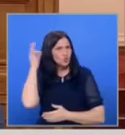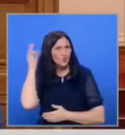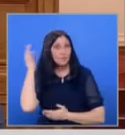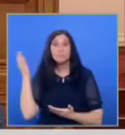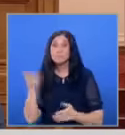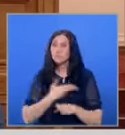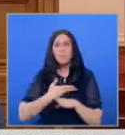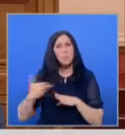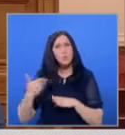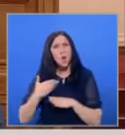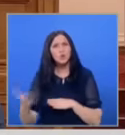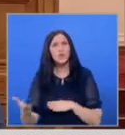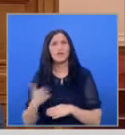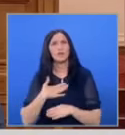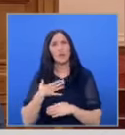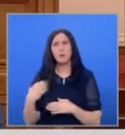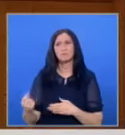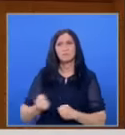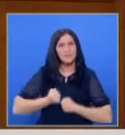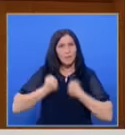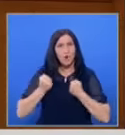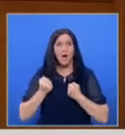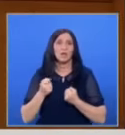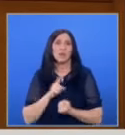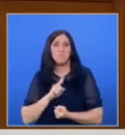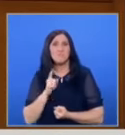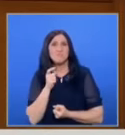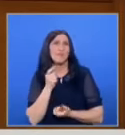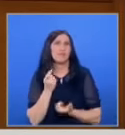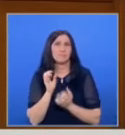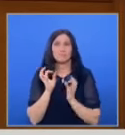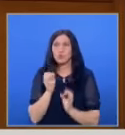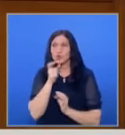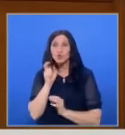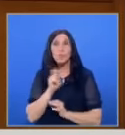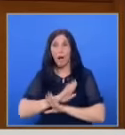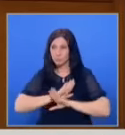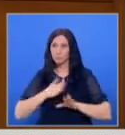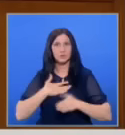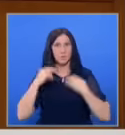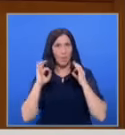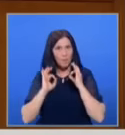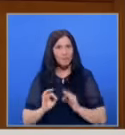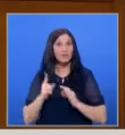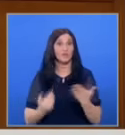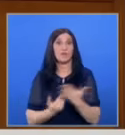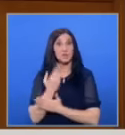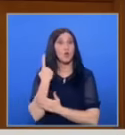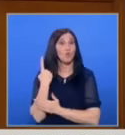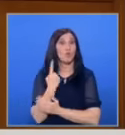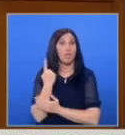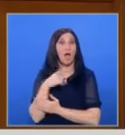продължават да хвърчат заплахи и недомлъвки, но съм абсолютно убеден, че това е началото на